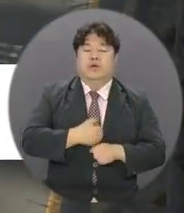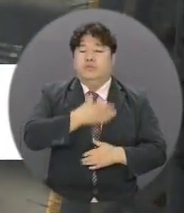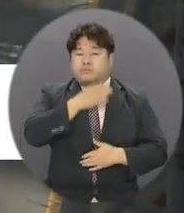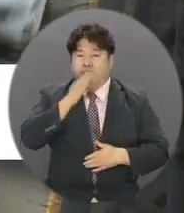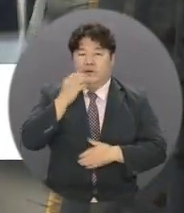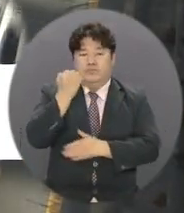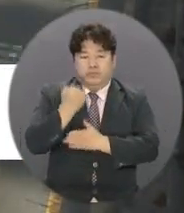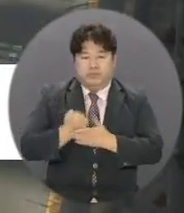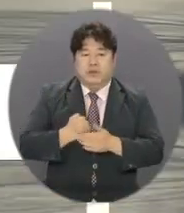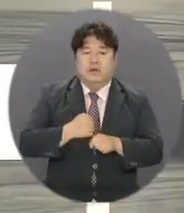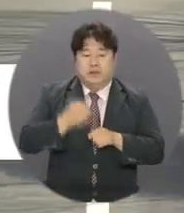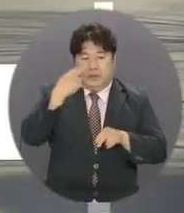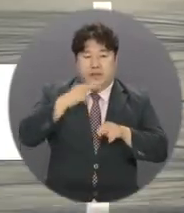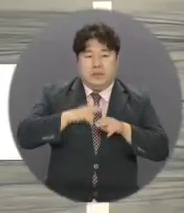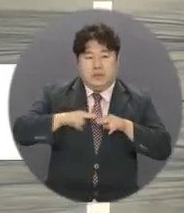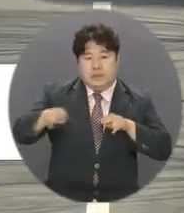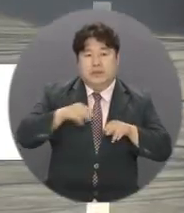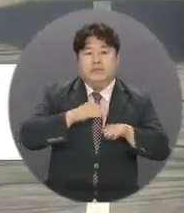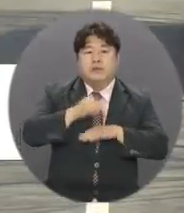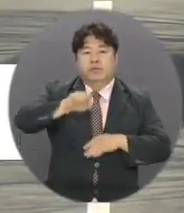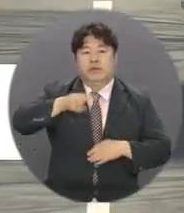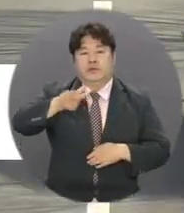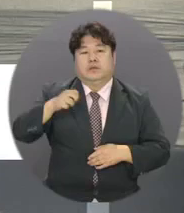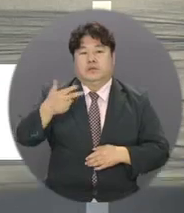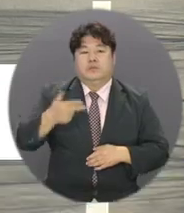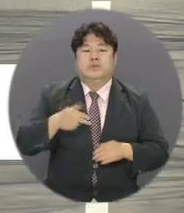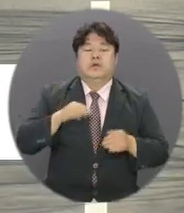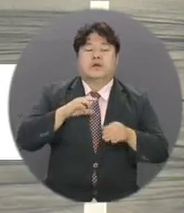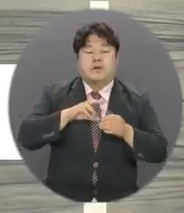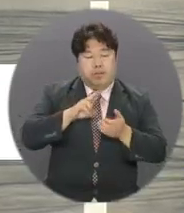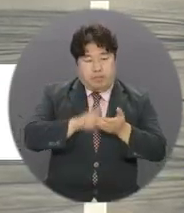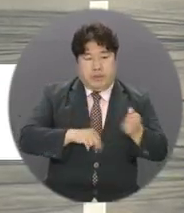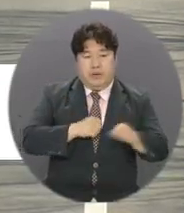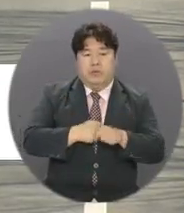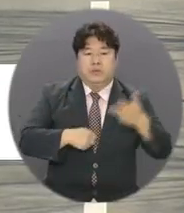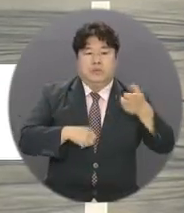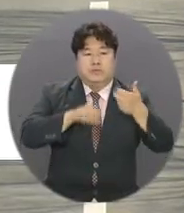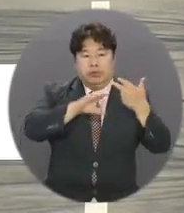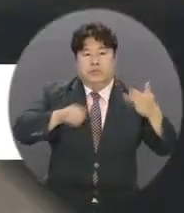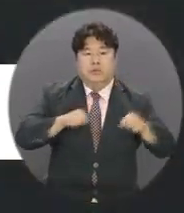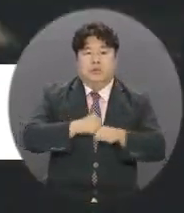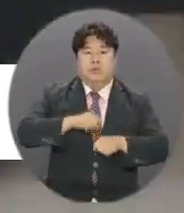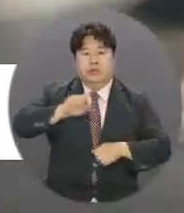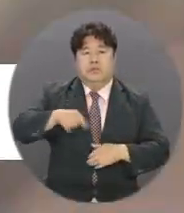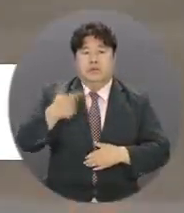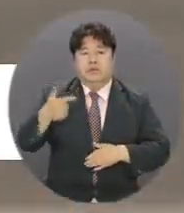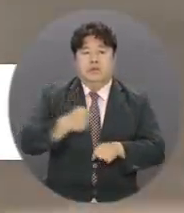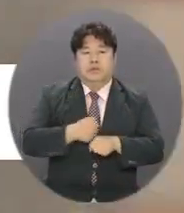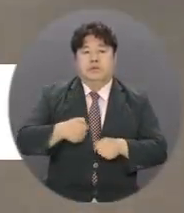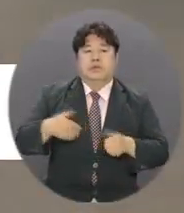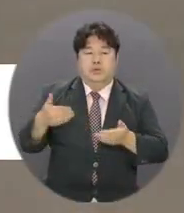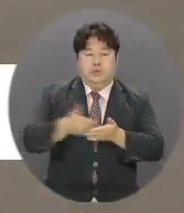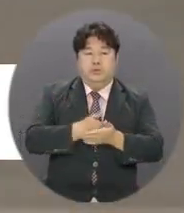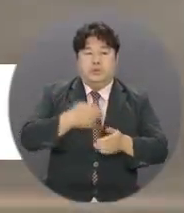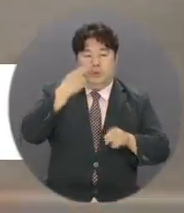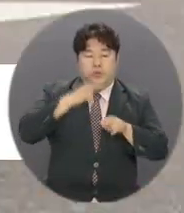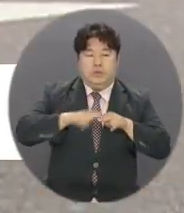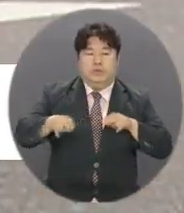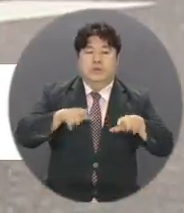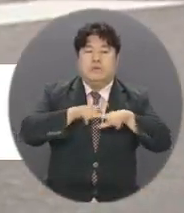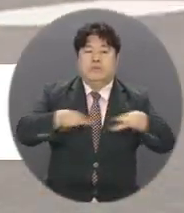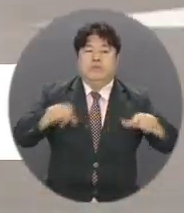경유차 137대를 처분했고 이 가운데 77%인 106대를 중고 경유차로